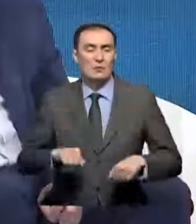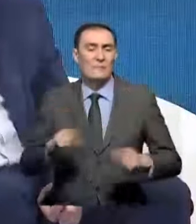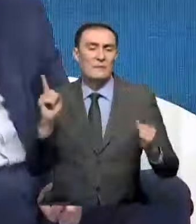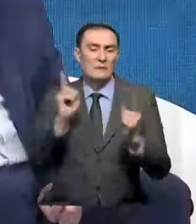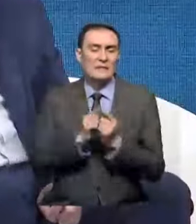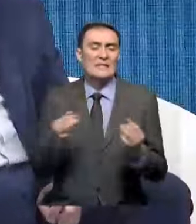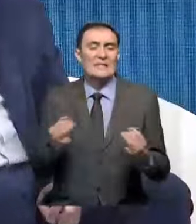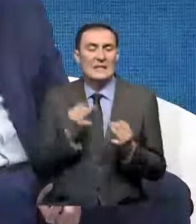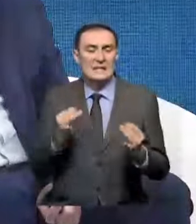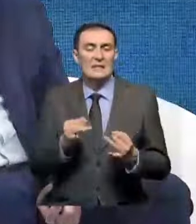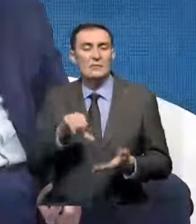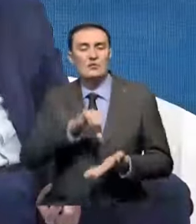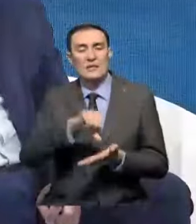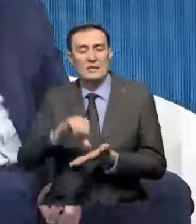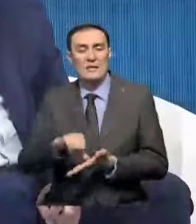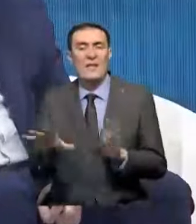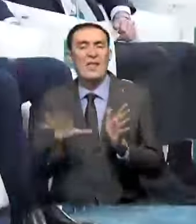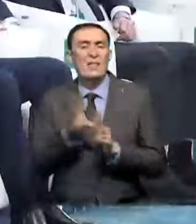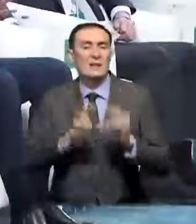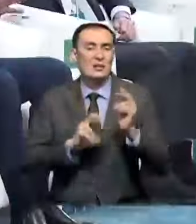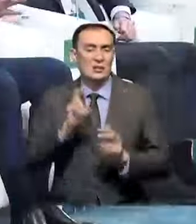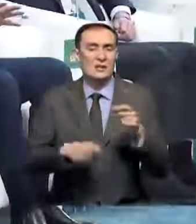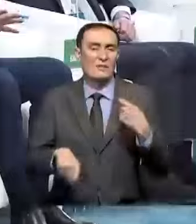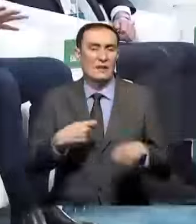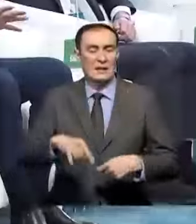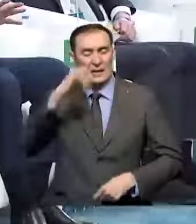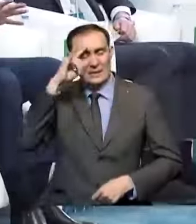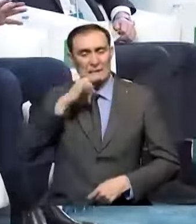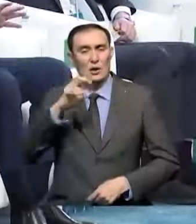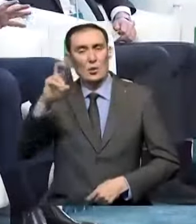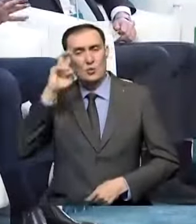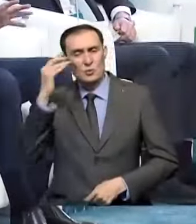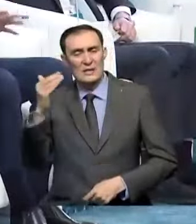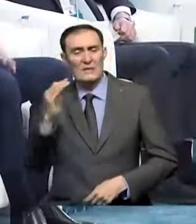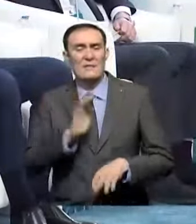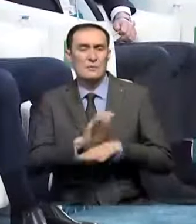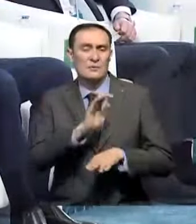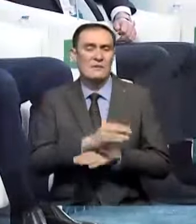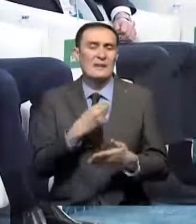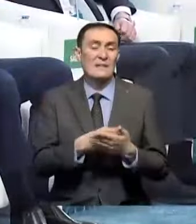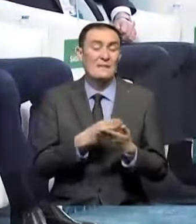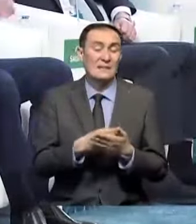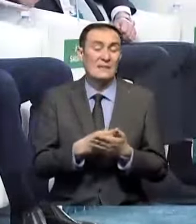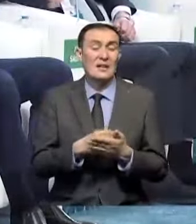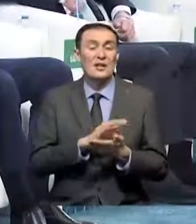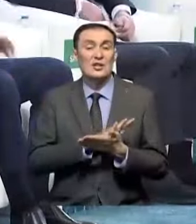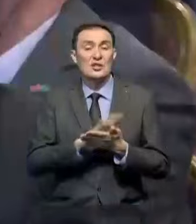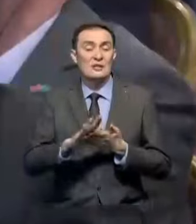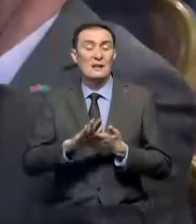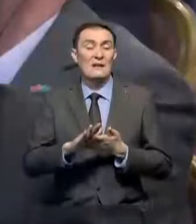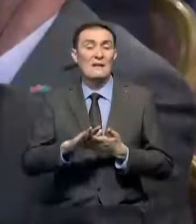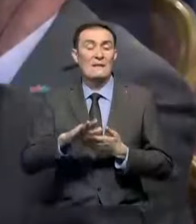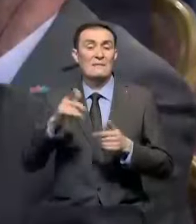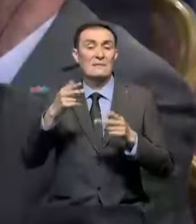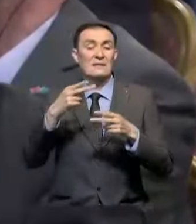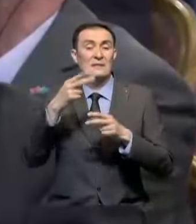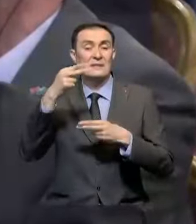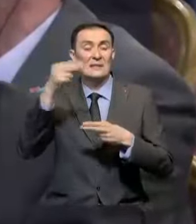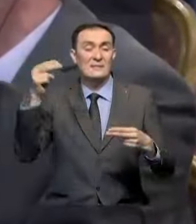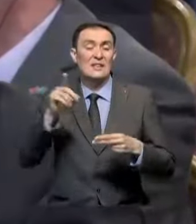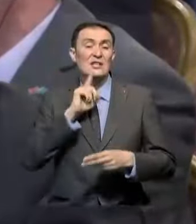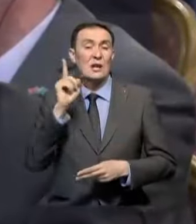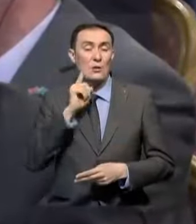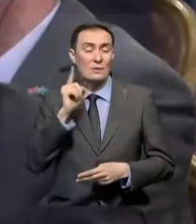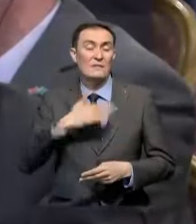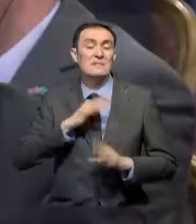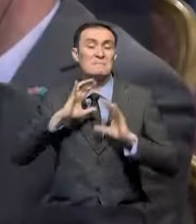пересекаются интересы всех участников энергетического рынка Казахстана и государства и производителей и инвесторов зелёное название у фестиваля нес проставить наша страна